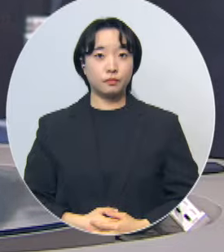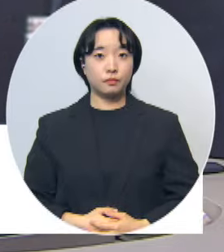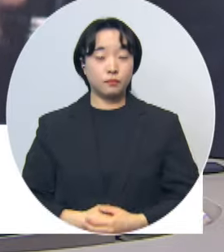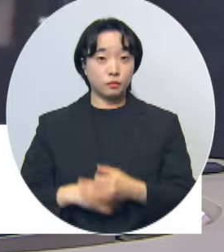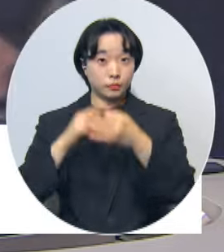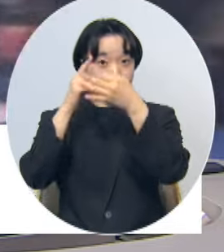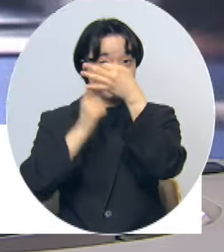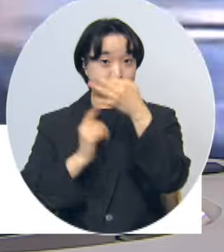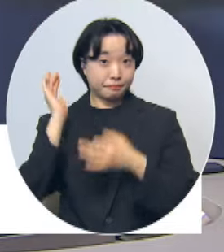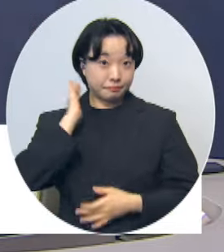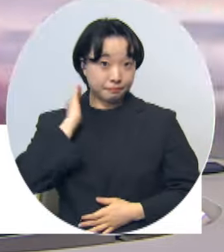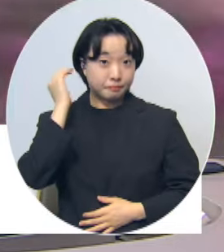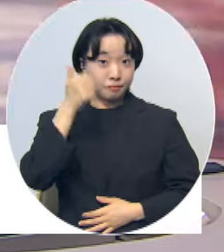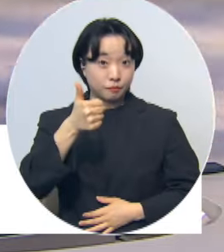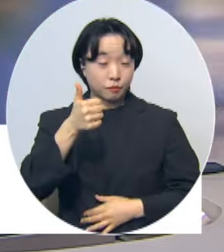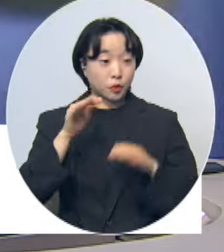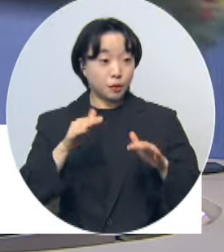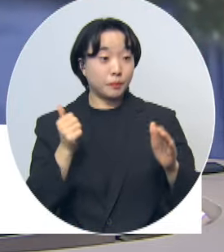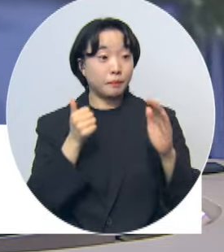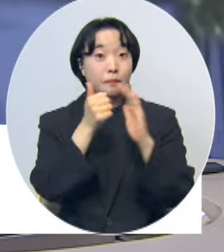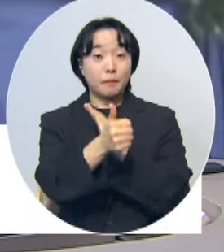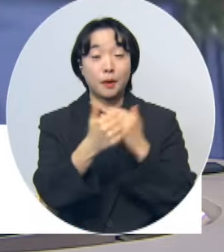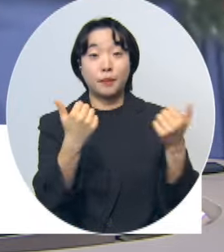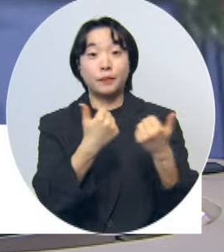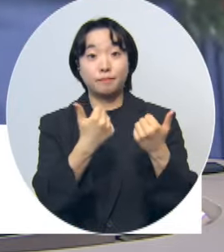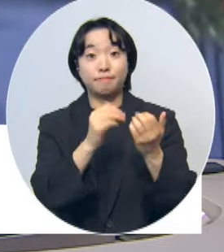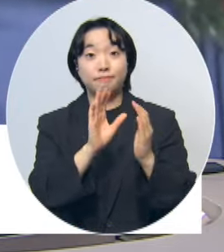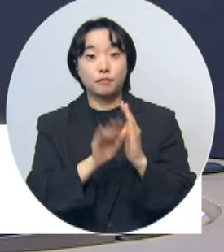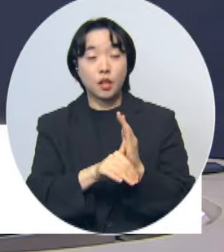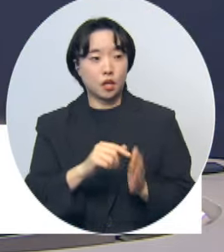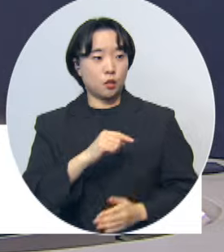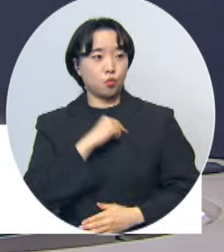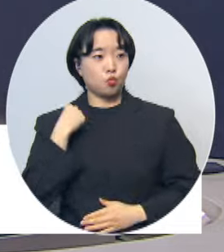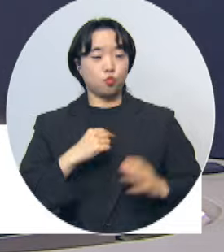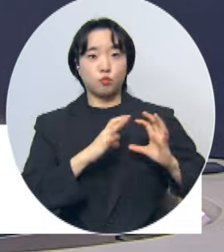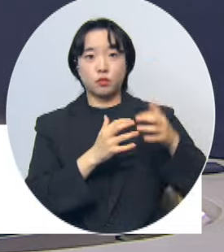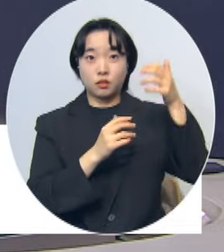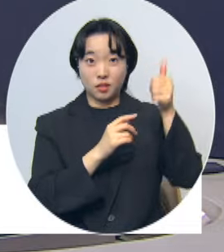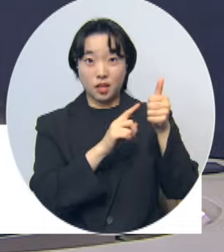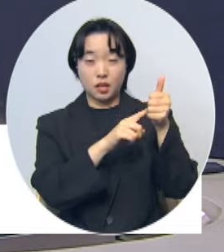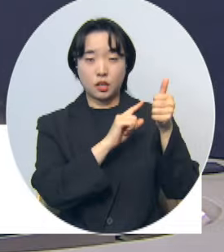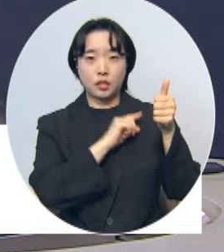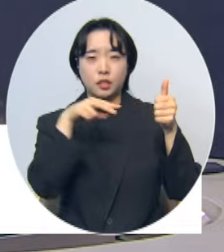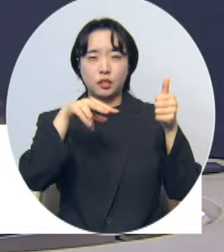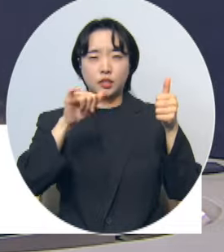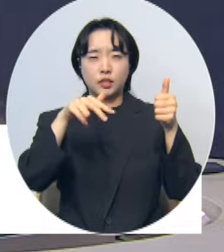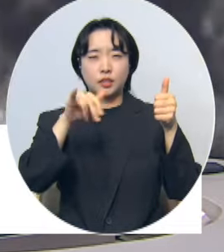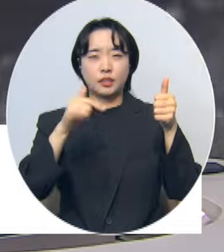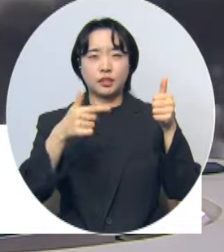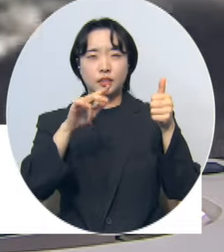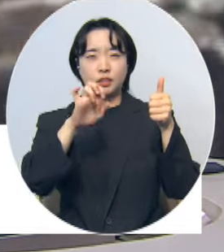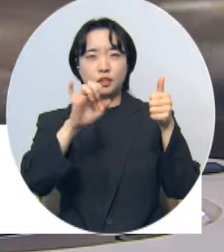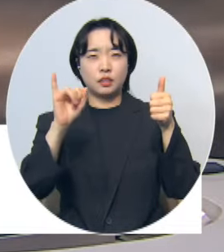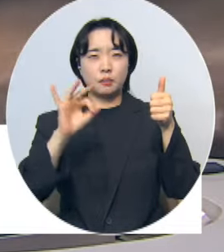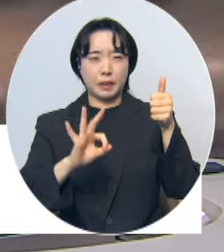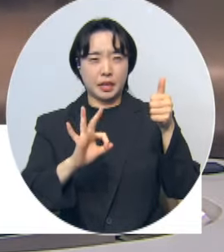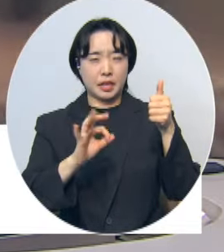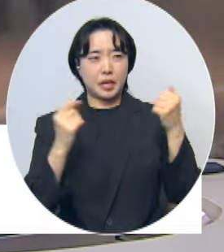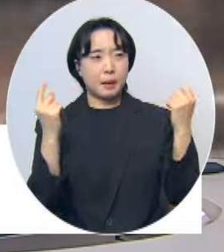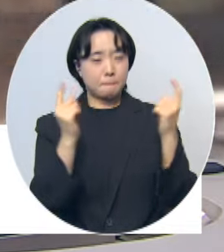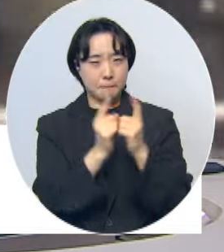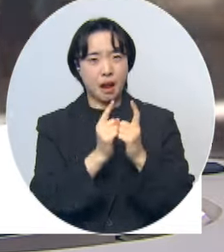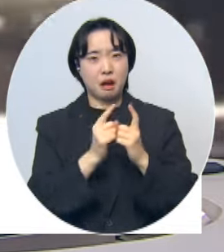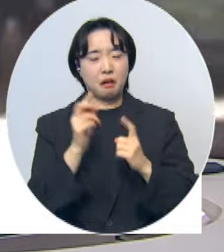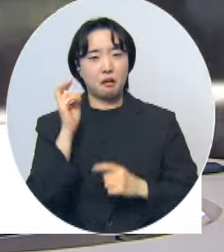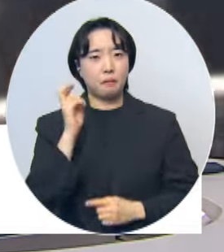윤석열 대통령은 이번 APEC 참석을 계기로 시진핑 중국 국가주석과 2년 만에 정상회담을 합니다. 러브